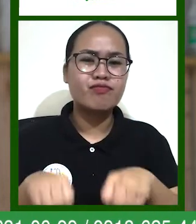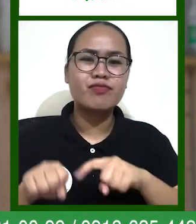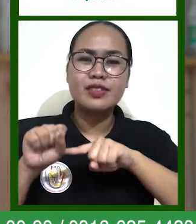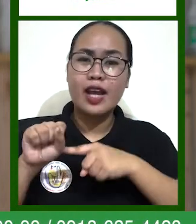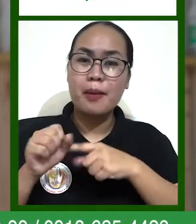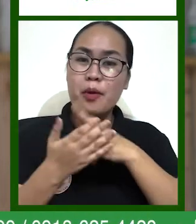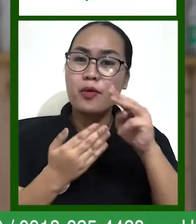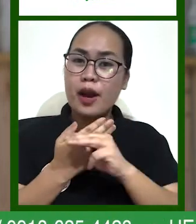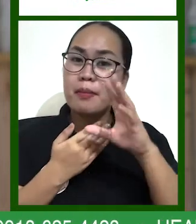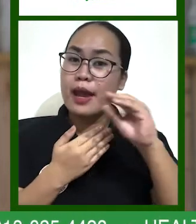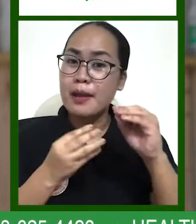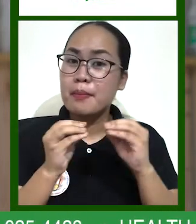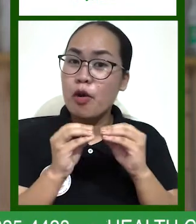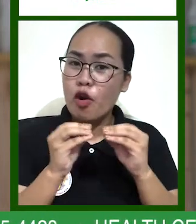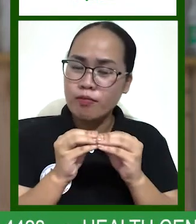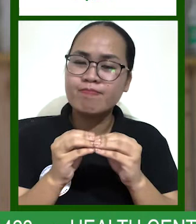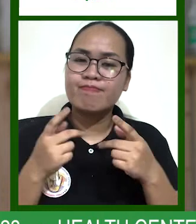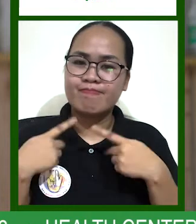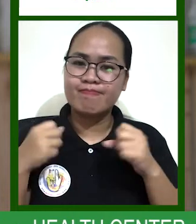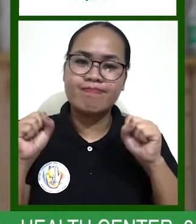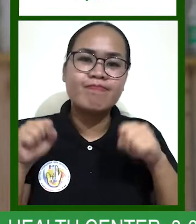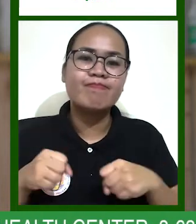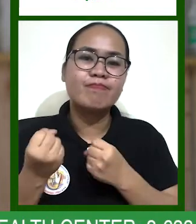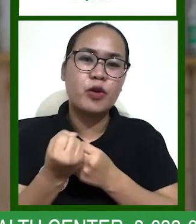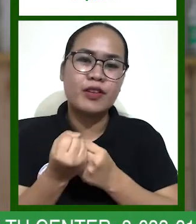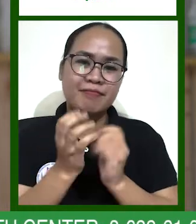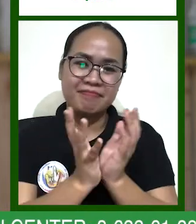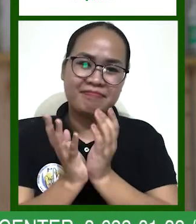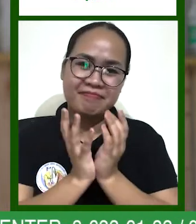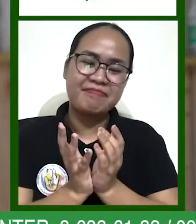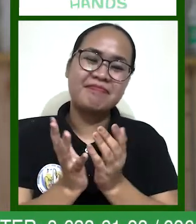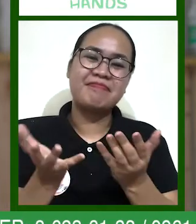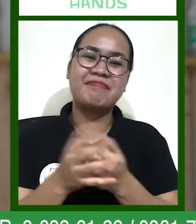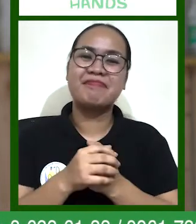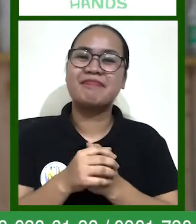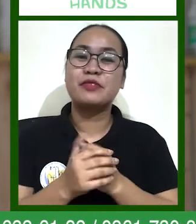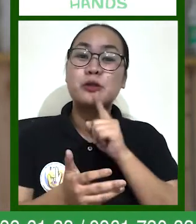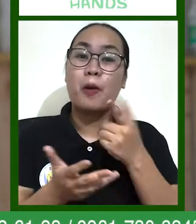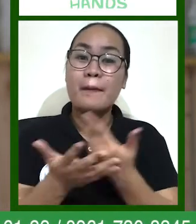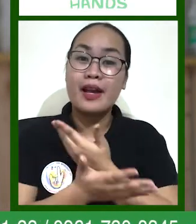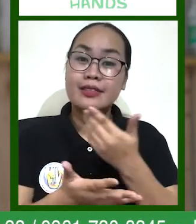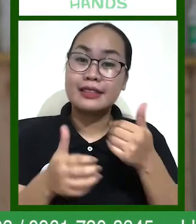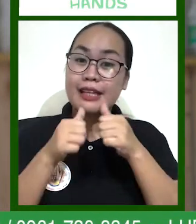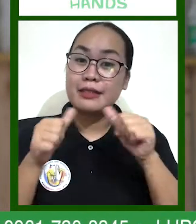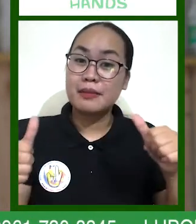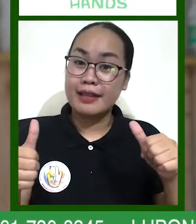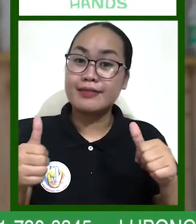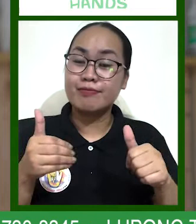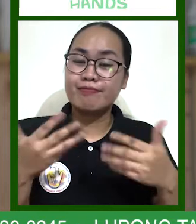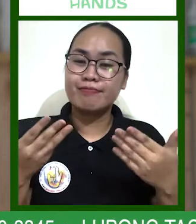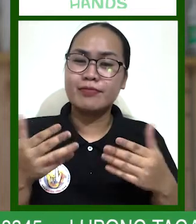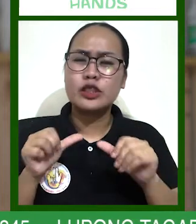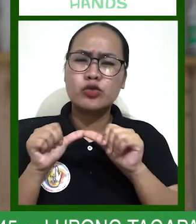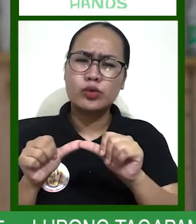pa po tayong matulungan dito po sa ating komunidad. And of course, another announcement, no? Patuloy pa rin po ang